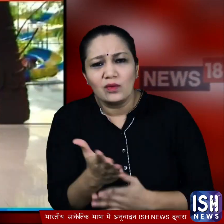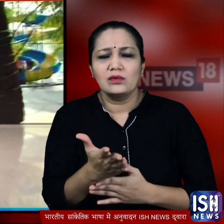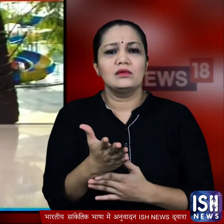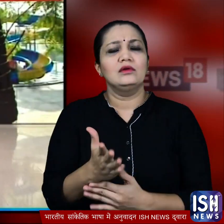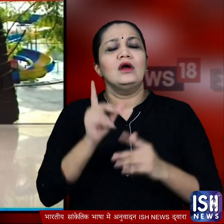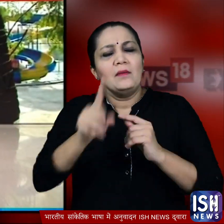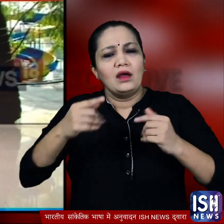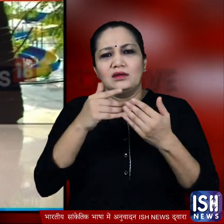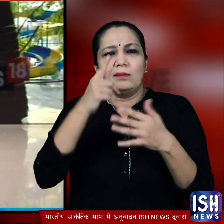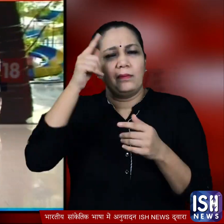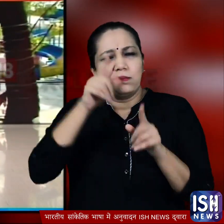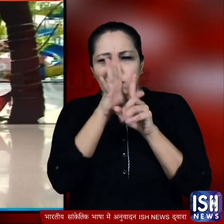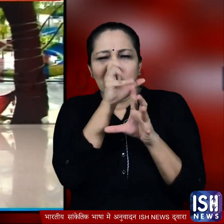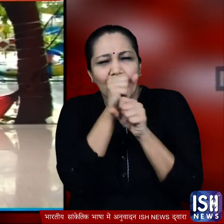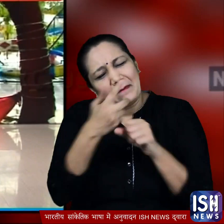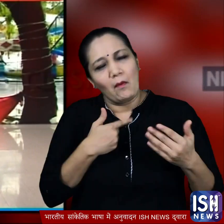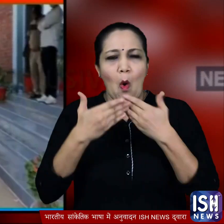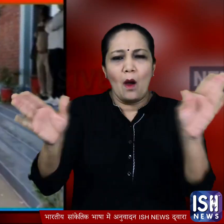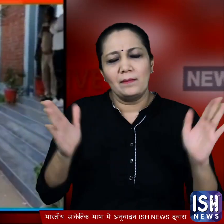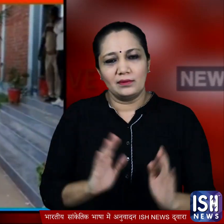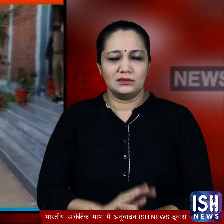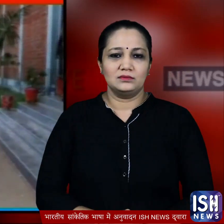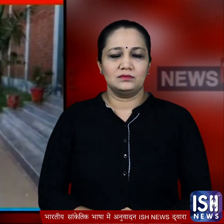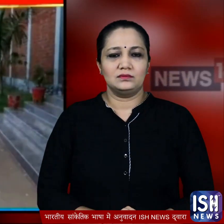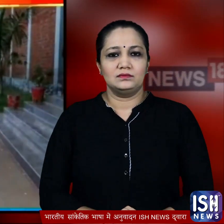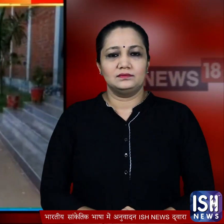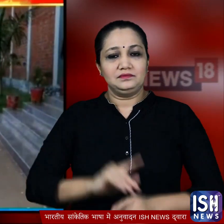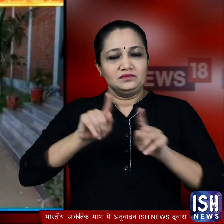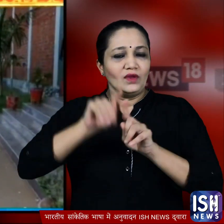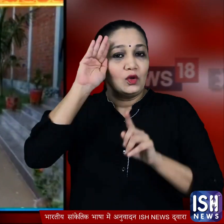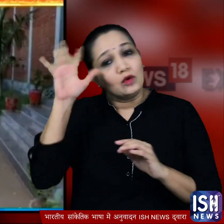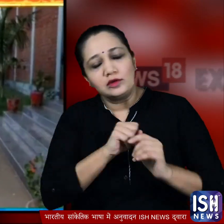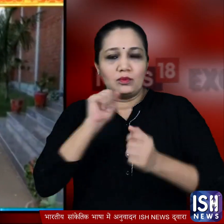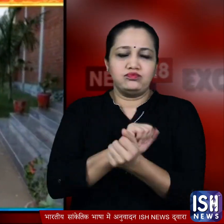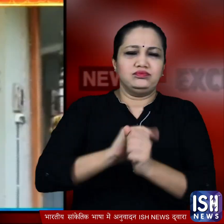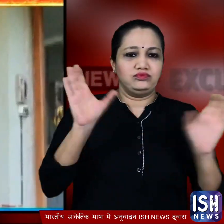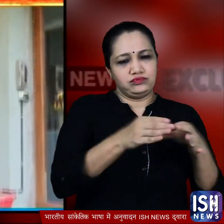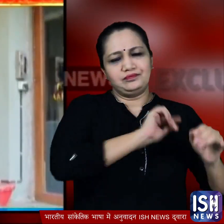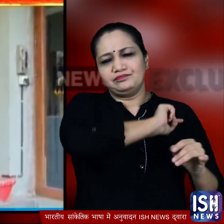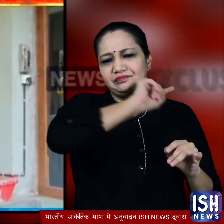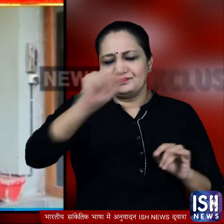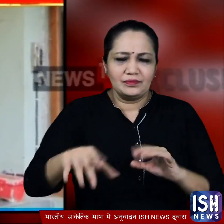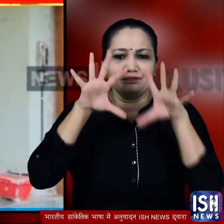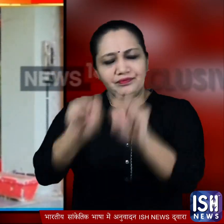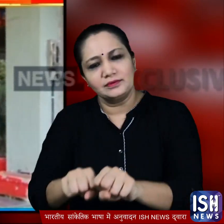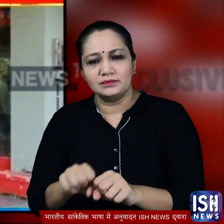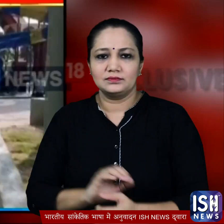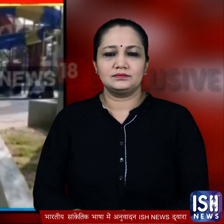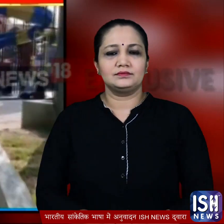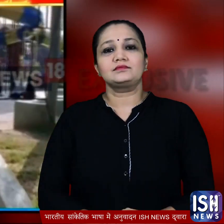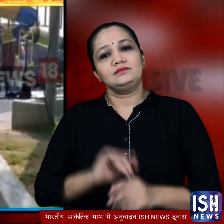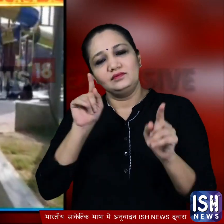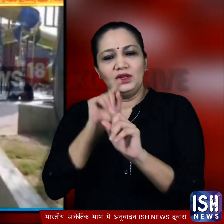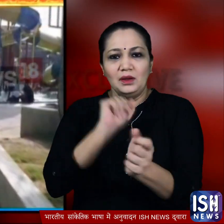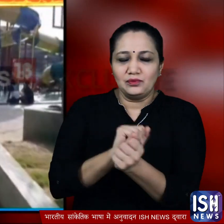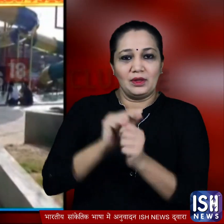इसके बावजूद उसे बिना इजाजत के खोल दिया, जिसकी जानकारी मिलते ही पुलिस की एक टीम ने उस वाटर पार्क पर एक्शन लिया। जब